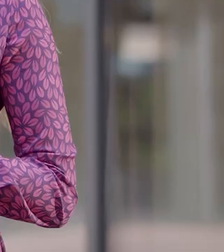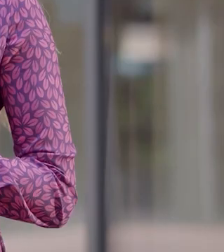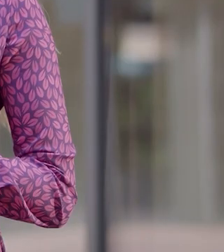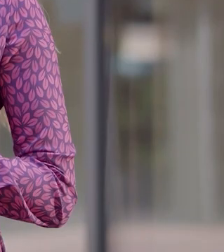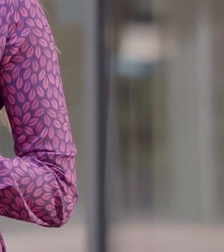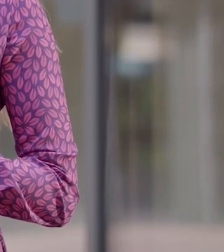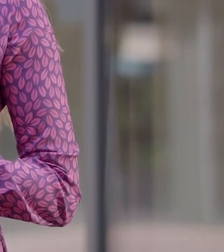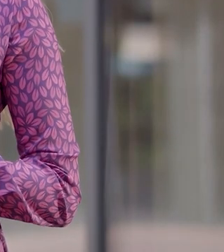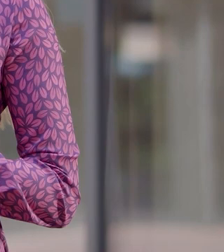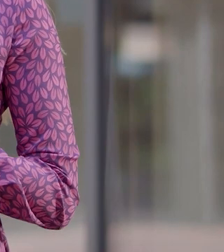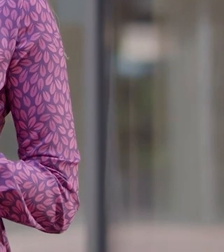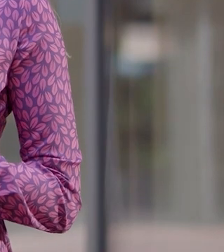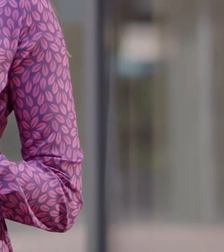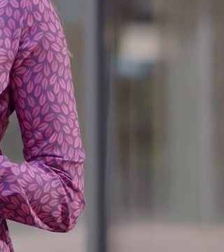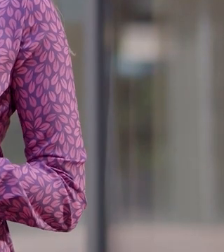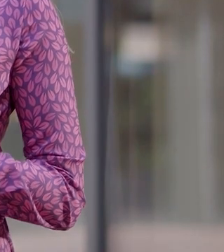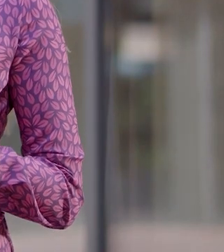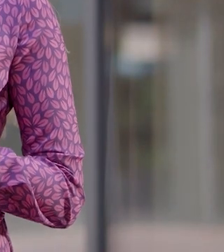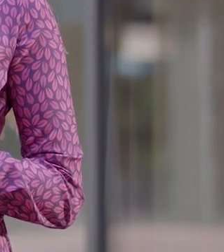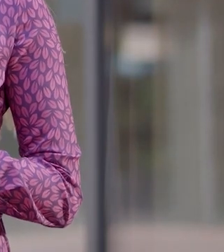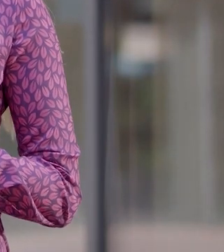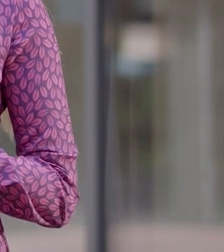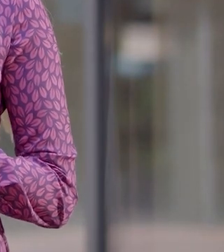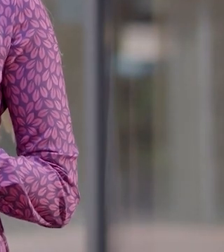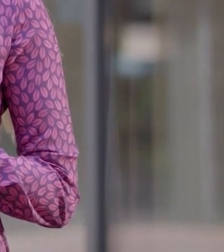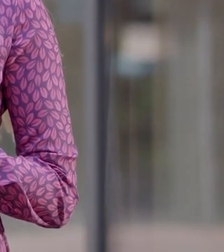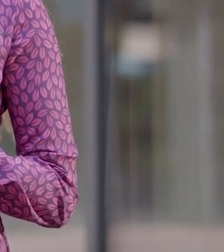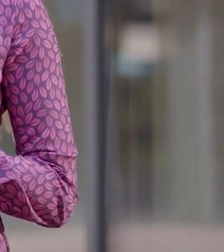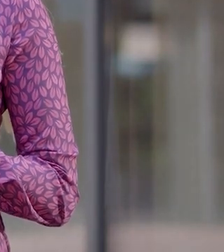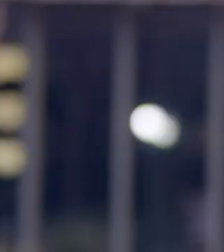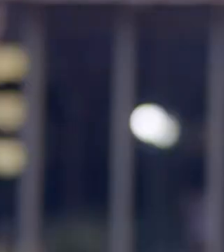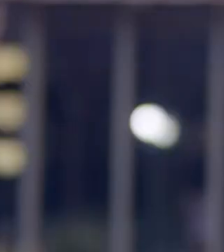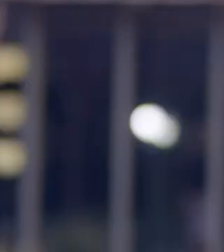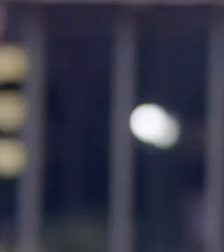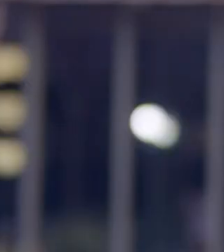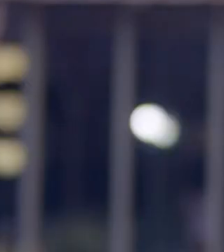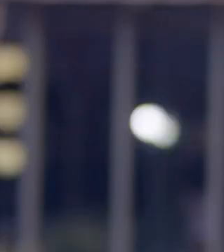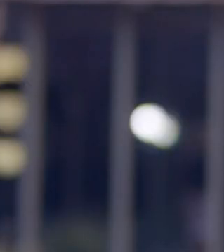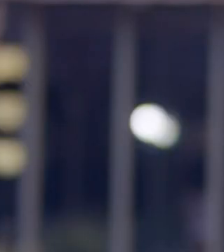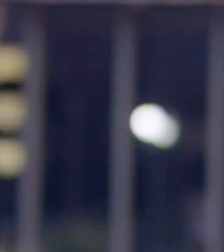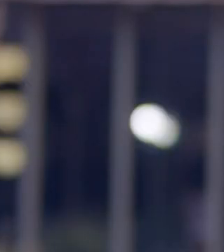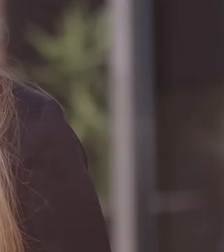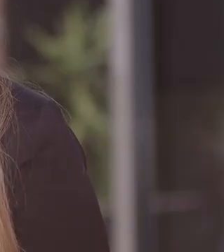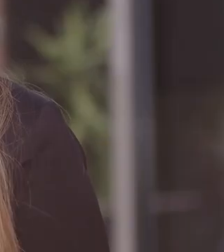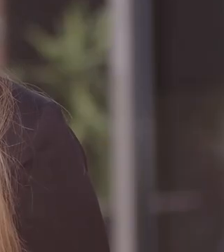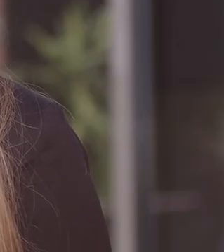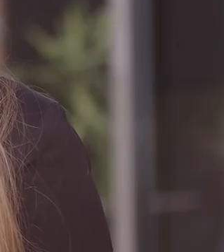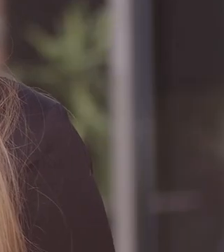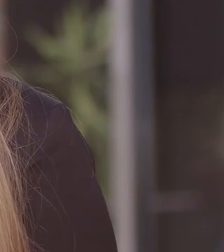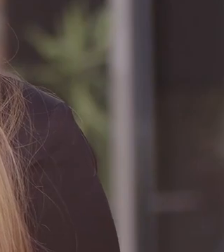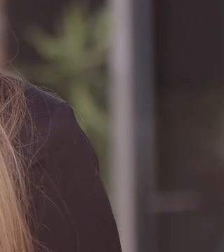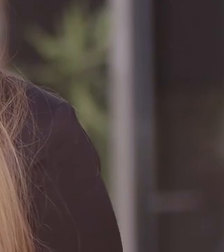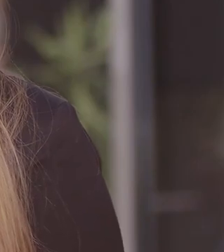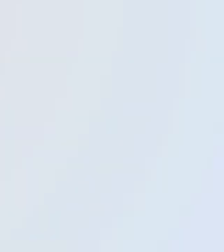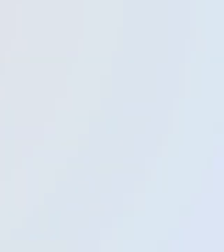Małgosiu, bardzo dziękuję za rozmowę. Również dziękuję. Państwu dziękuję za uwagę. A teraz wracamy do studia.